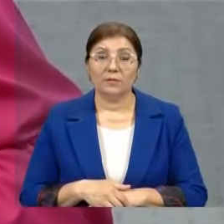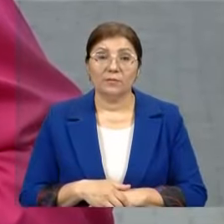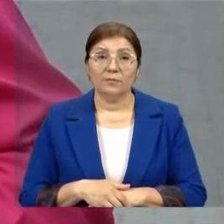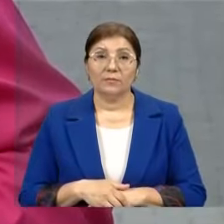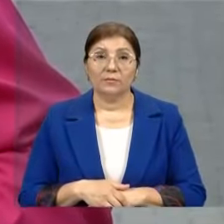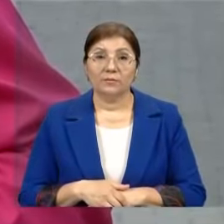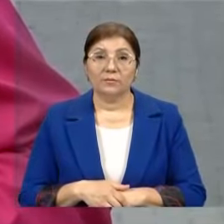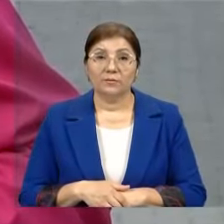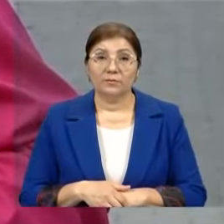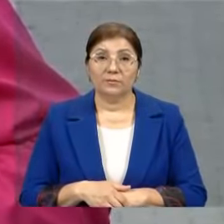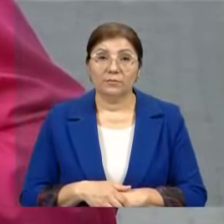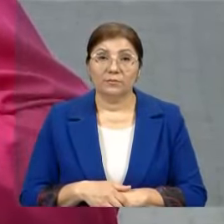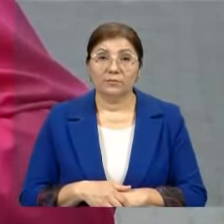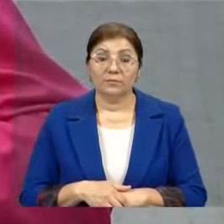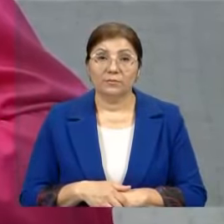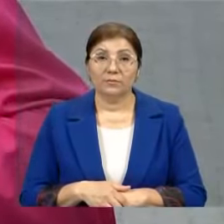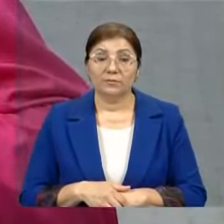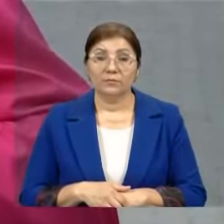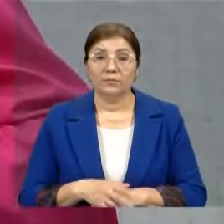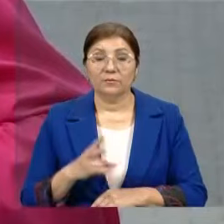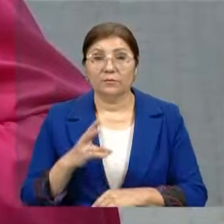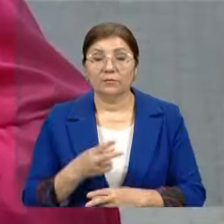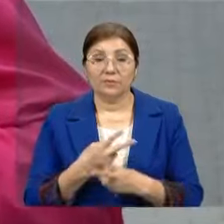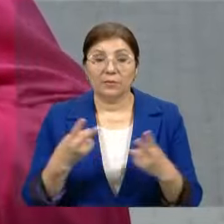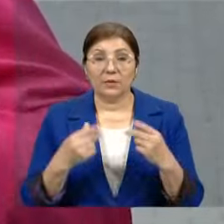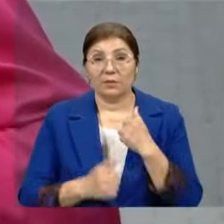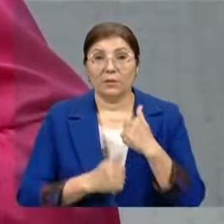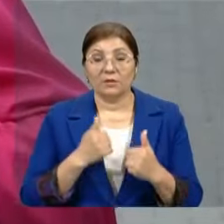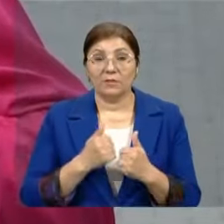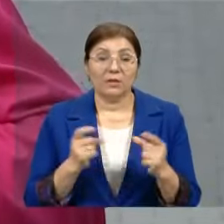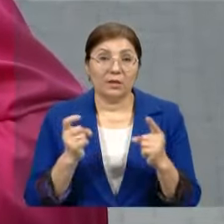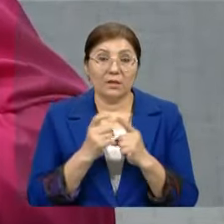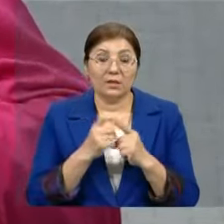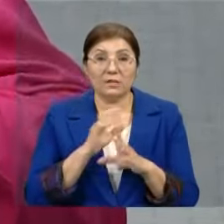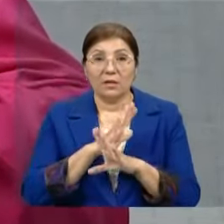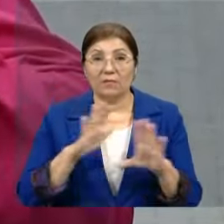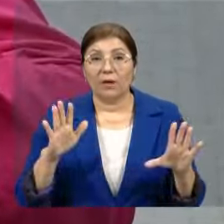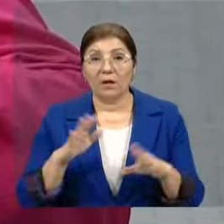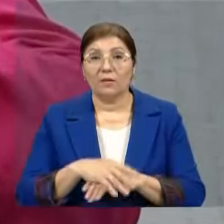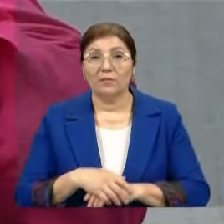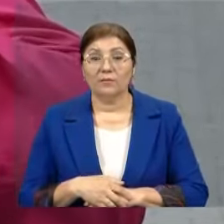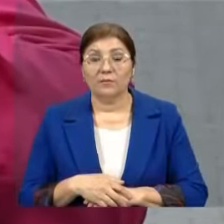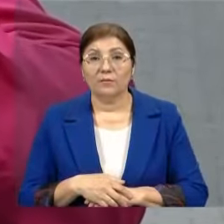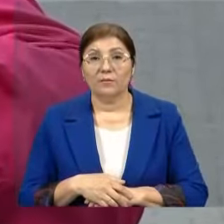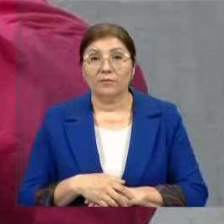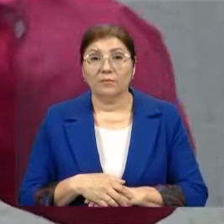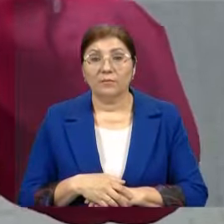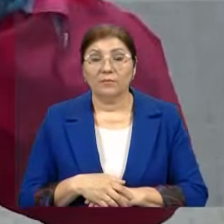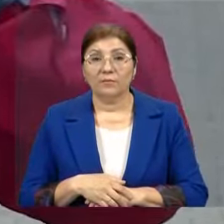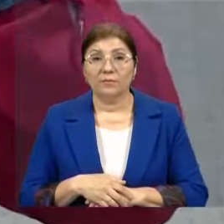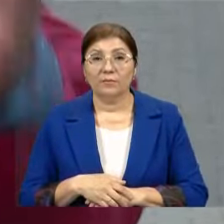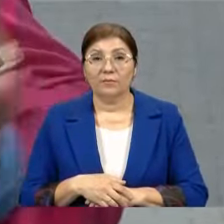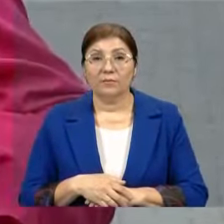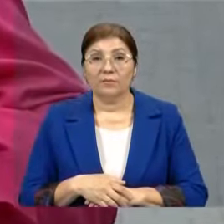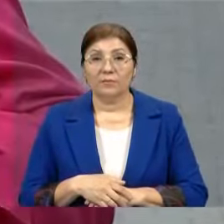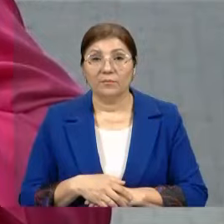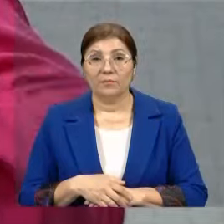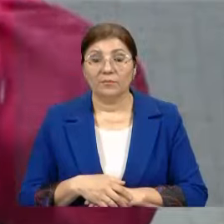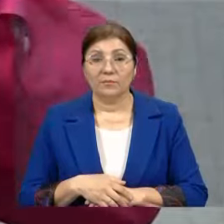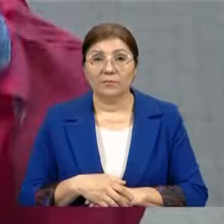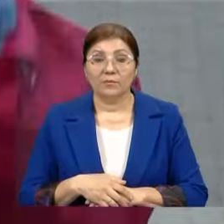числам, не проявлять патриотизм не на словах, рассчитывая на какую-то гипотетическую